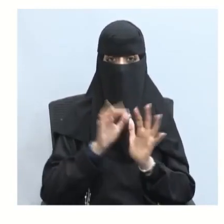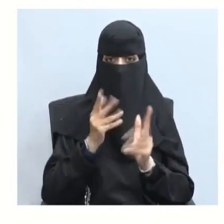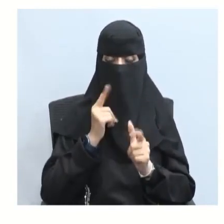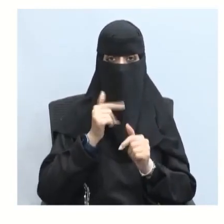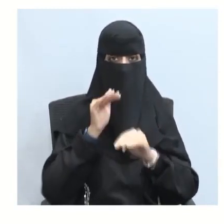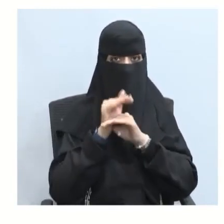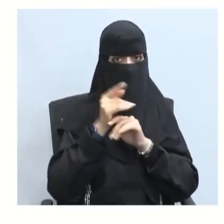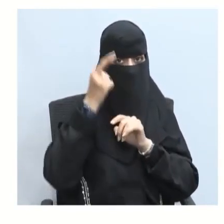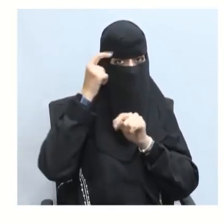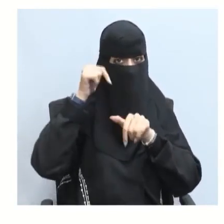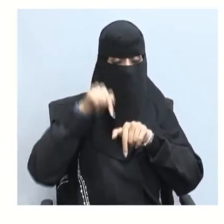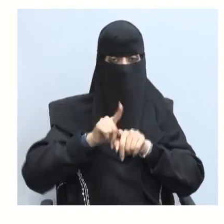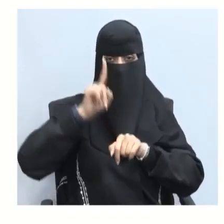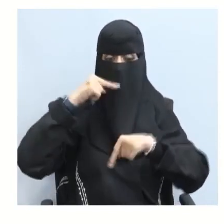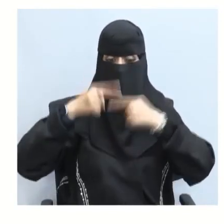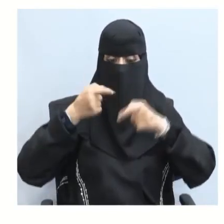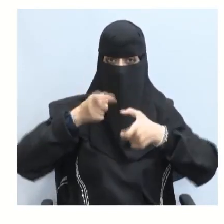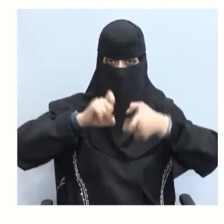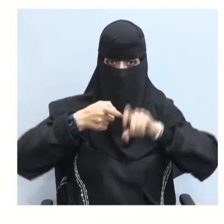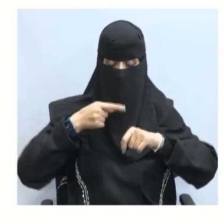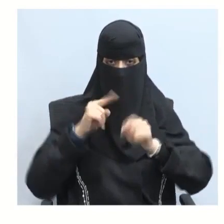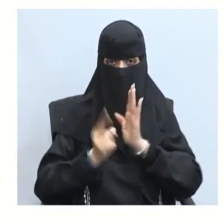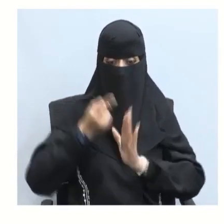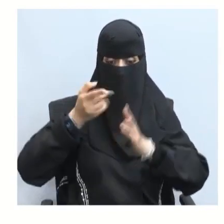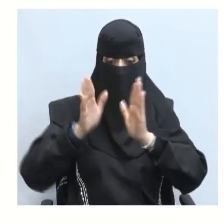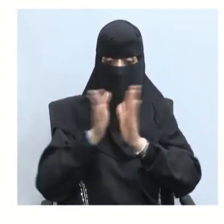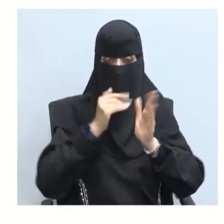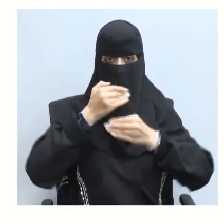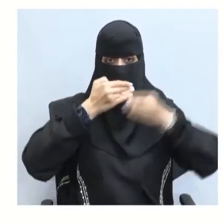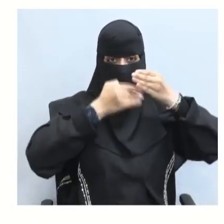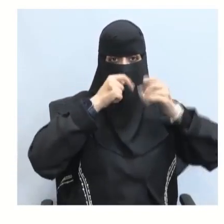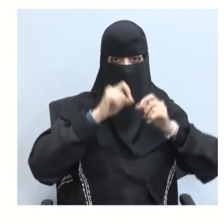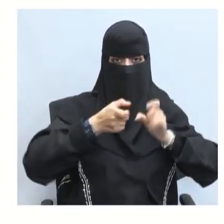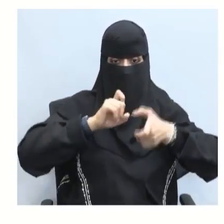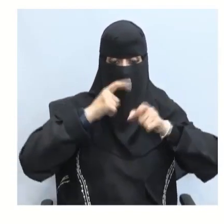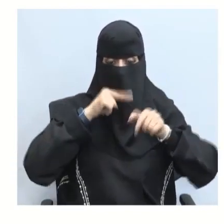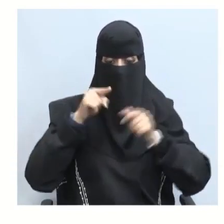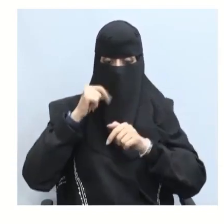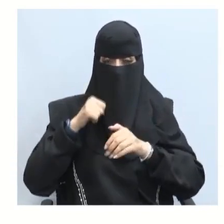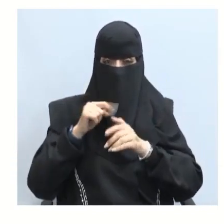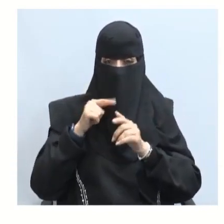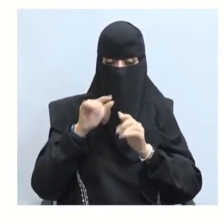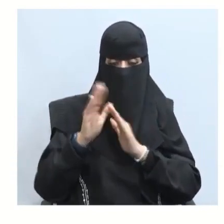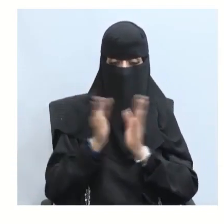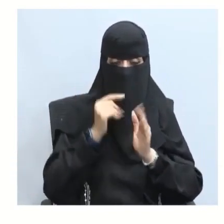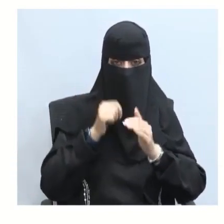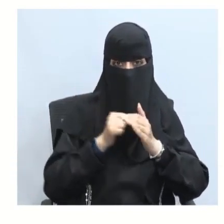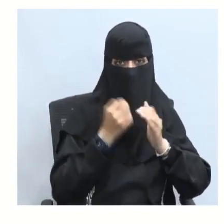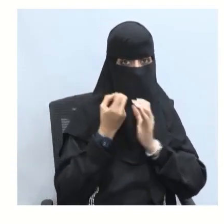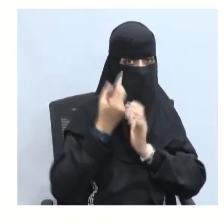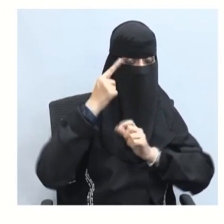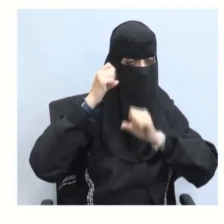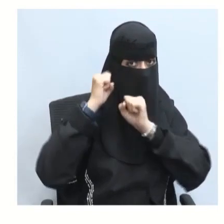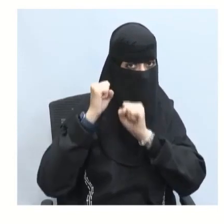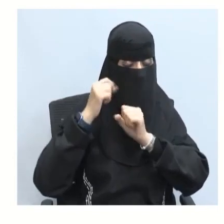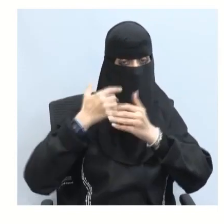ماذا سنتعلم اليوم باذن الله ستكون تجربه استهلاليه المركبات العضويه دح فكره القوه الحيويه